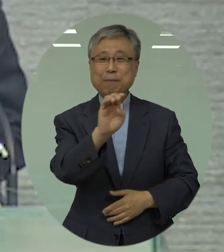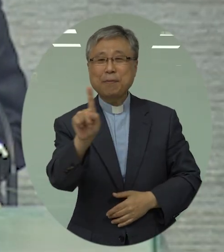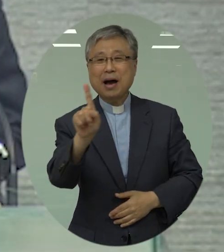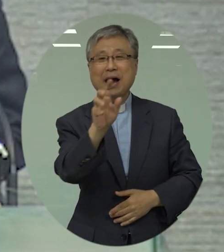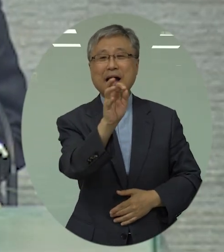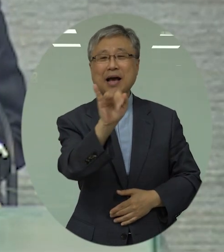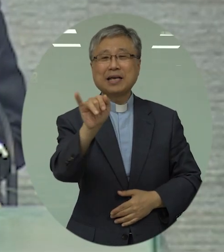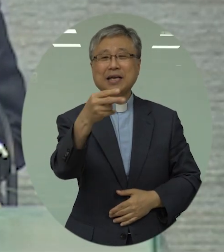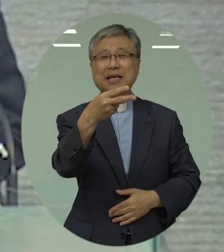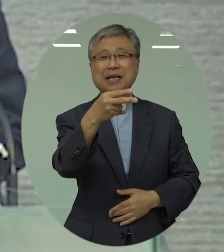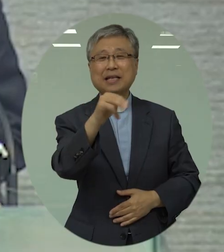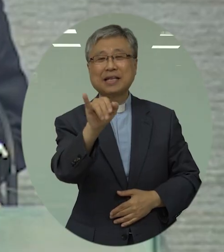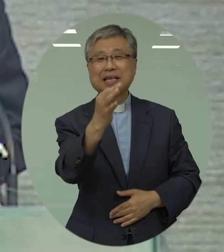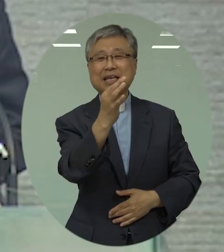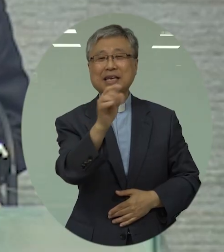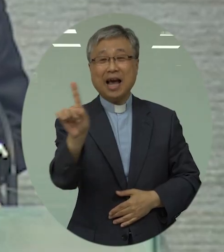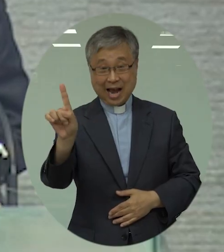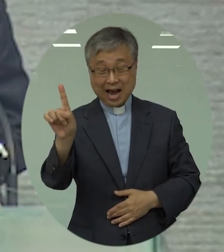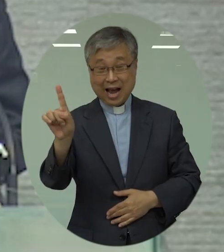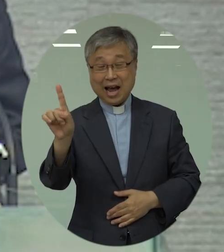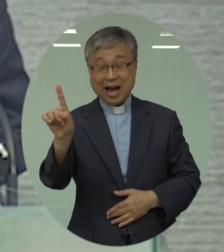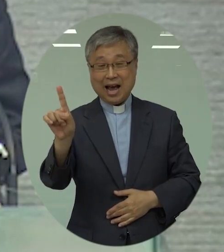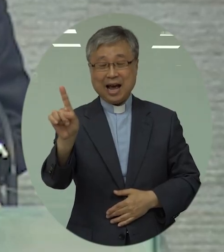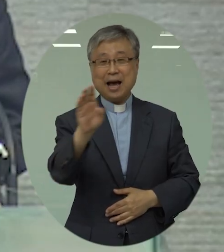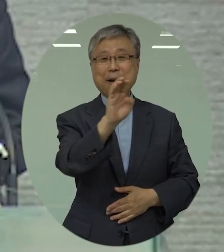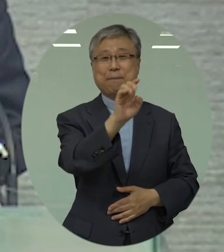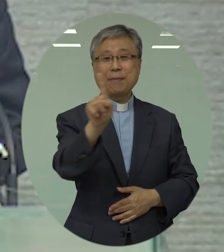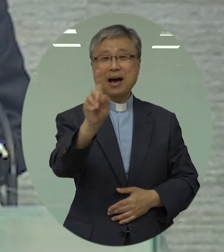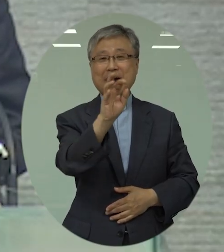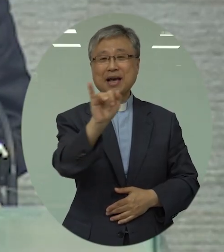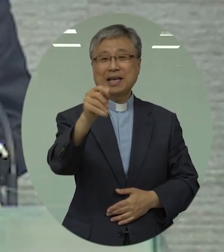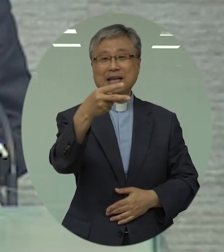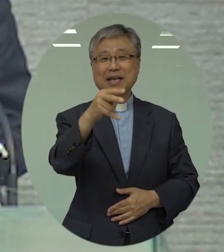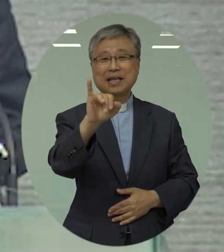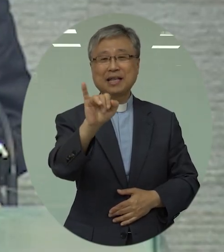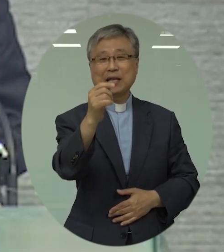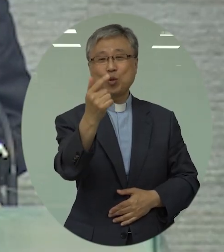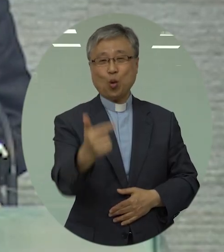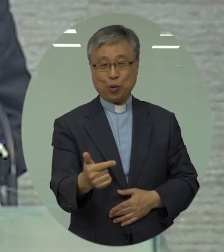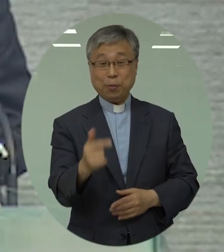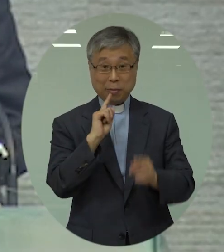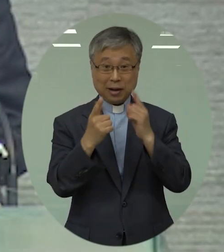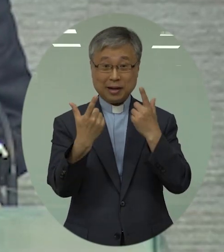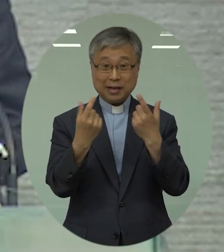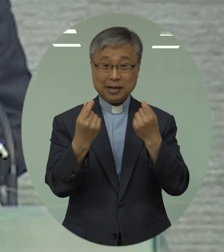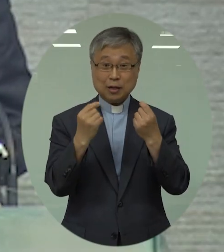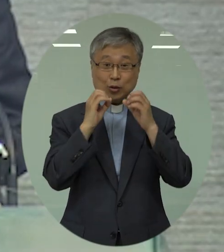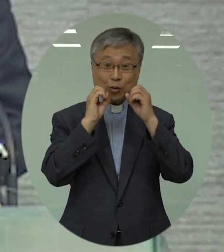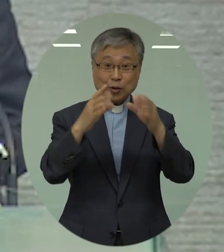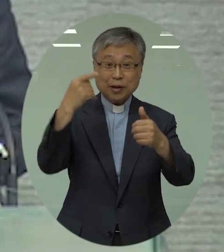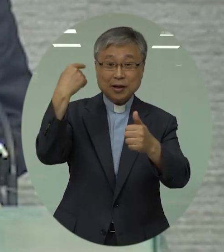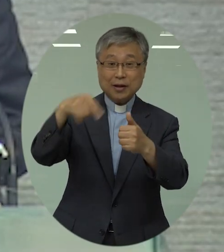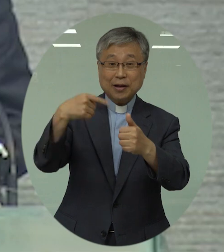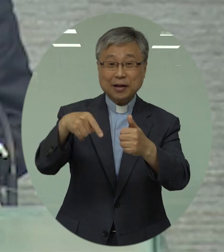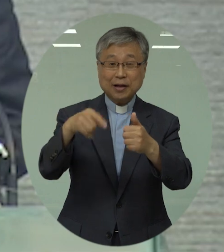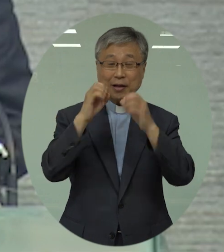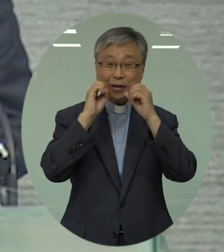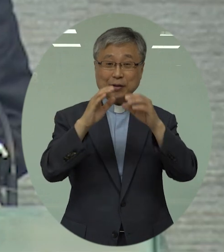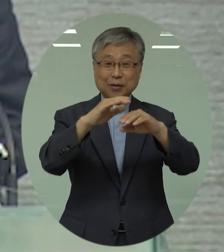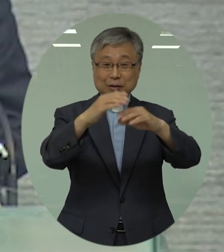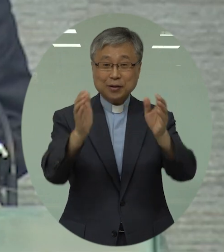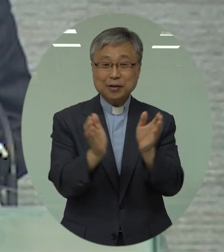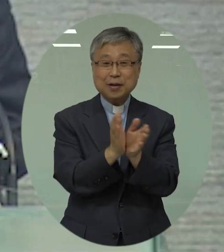파이디아라는 단어로 쓰여져. 파이디온, 파이디아. 우리 어린아이들 선교하고 가르치는 선교부